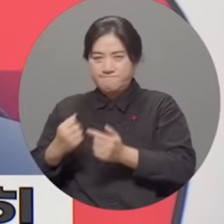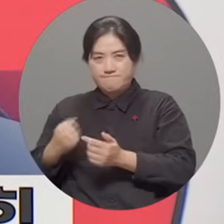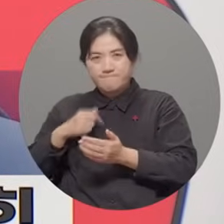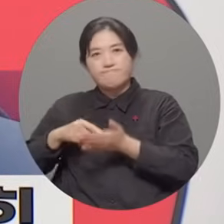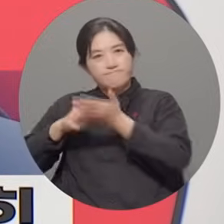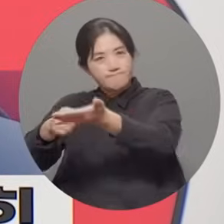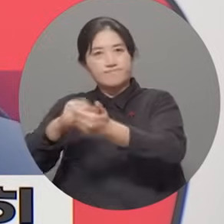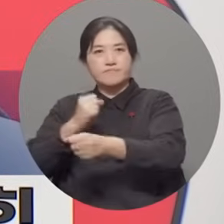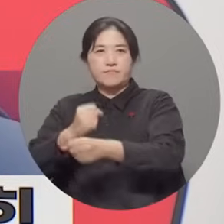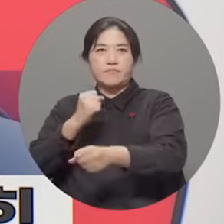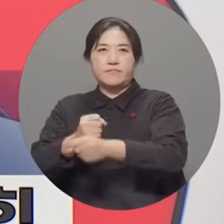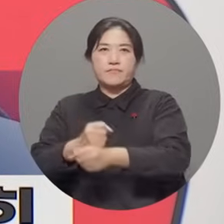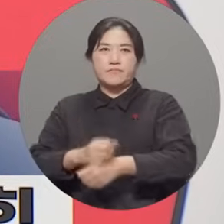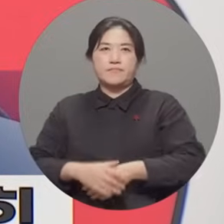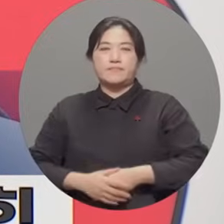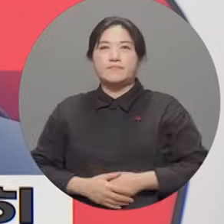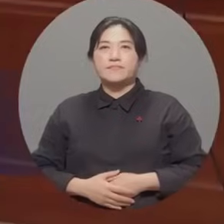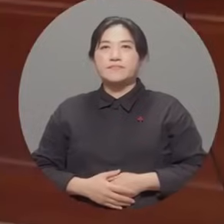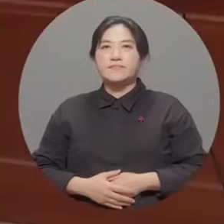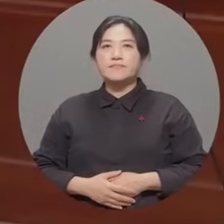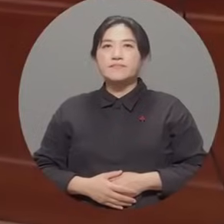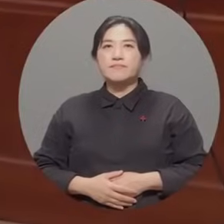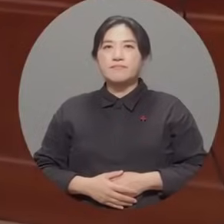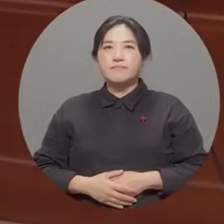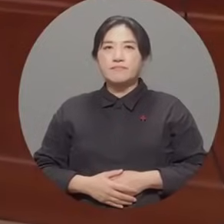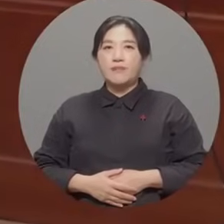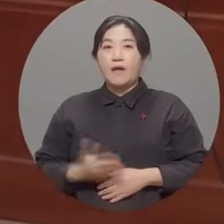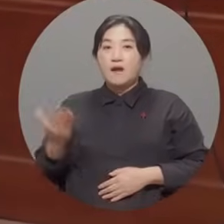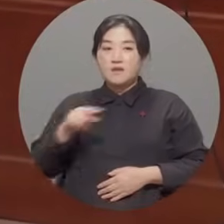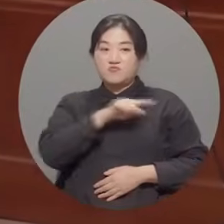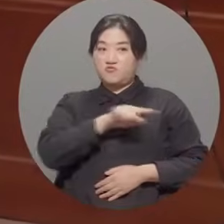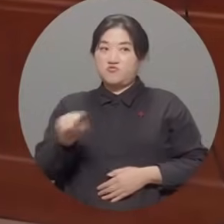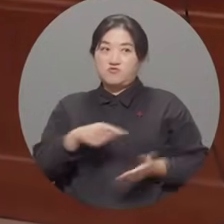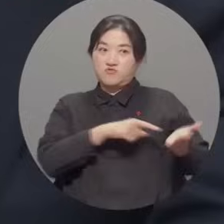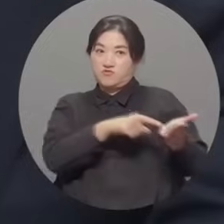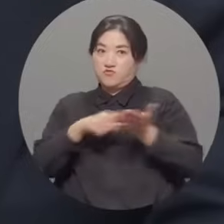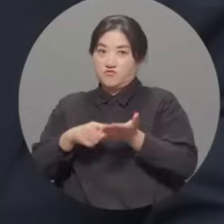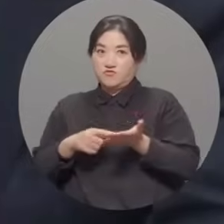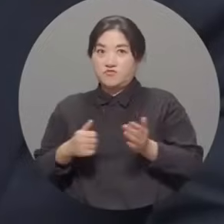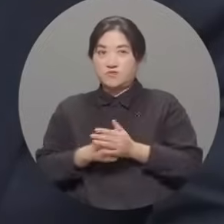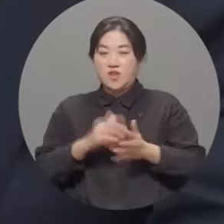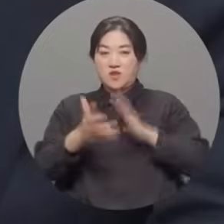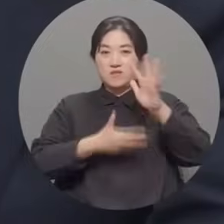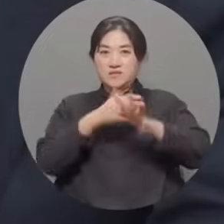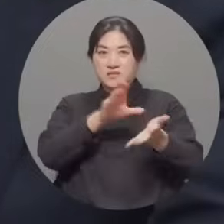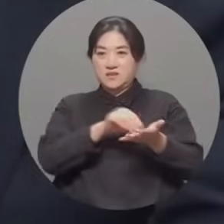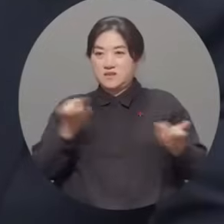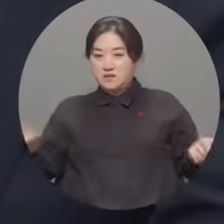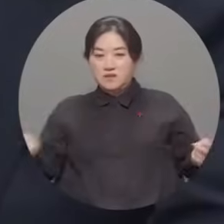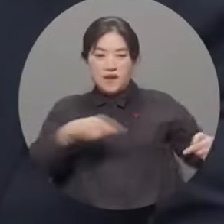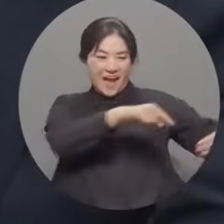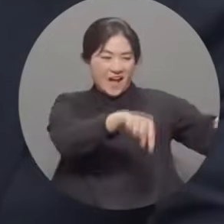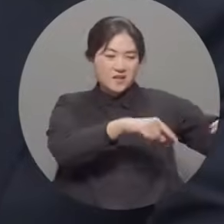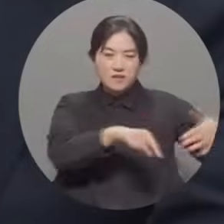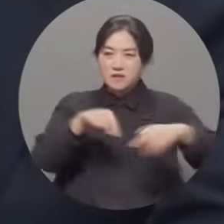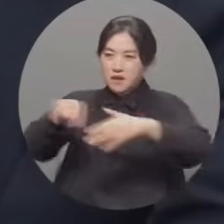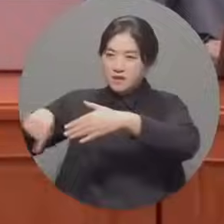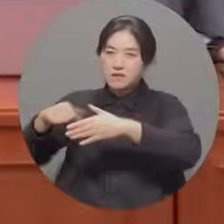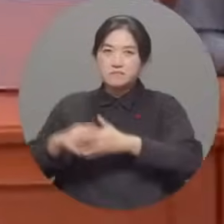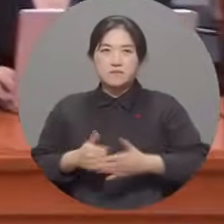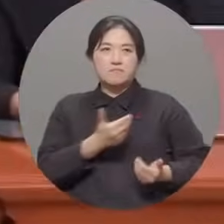것을 강력히 요구합니다. 하지만 양당의 가장 대표적인 혁신안은 당내에서부터 반발에